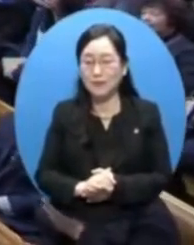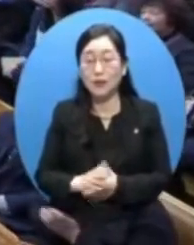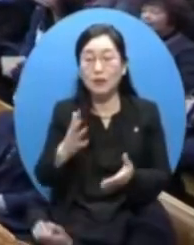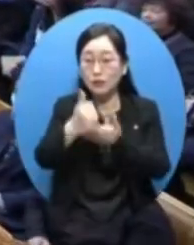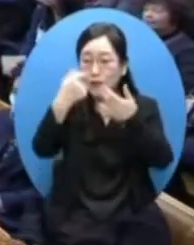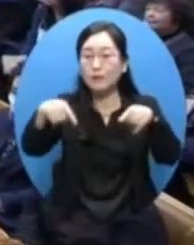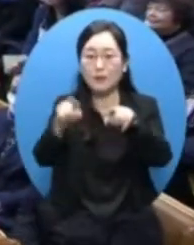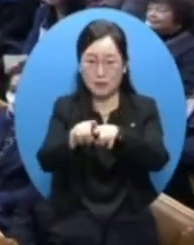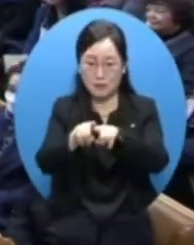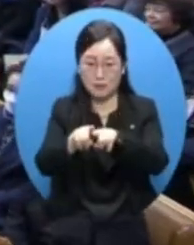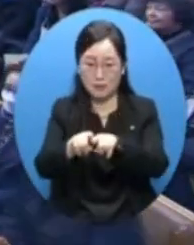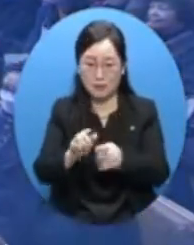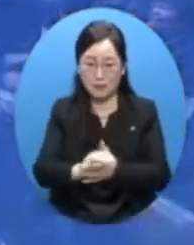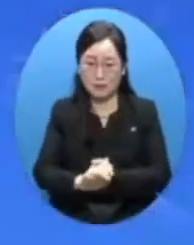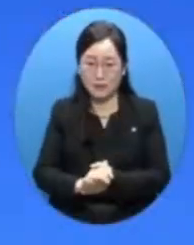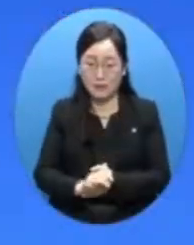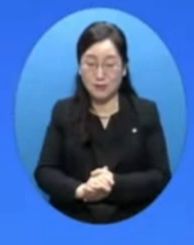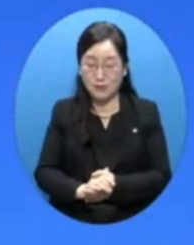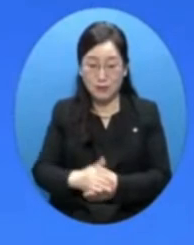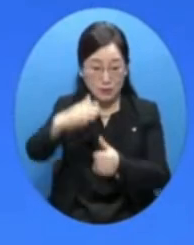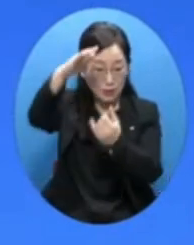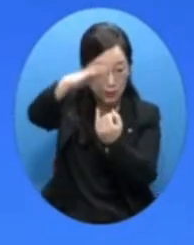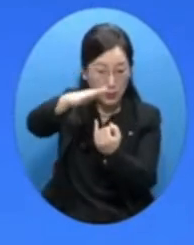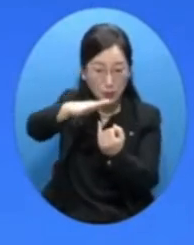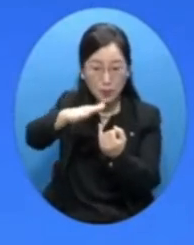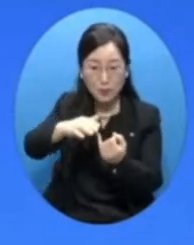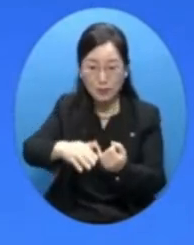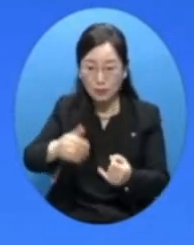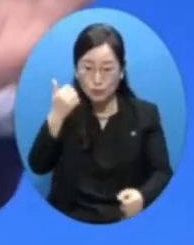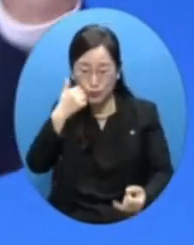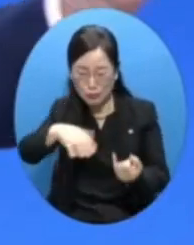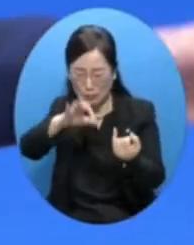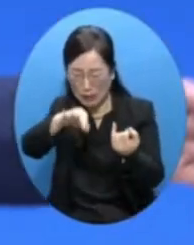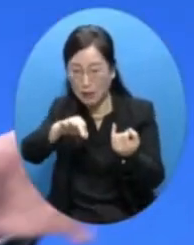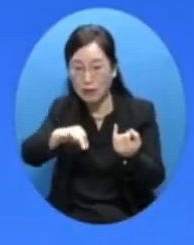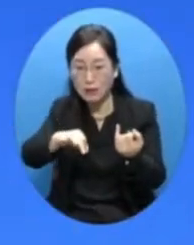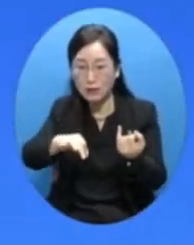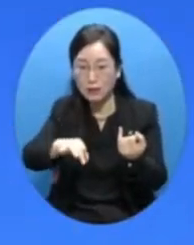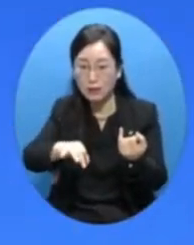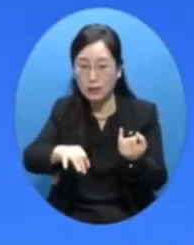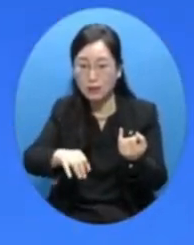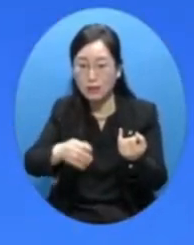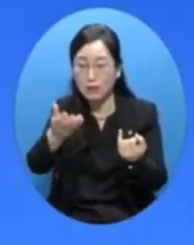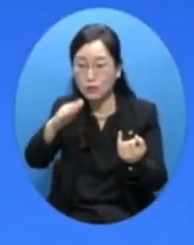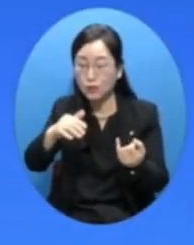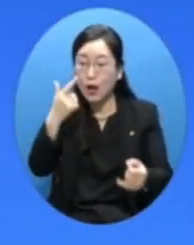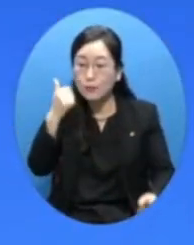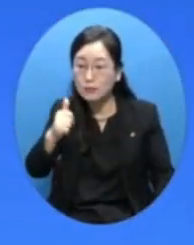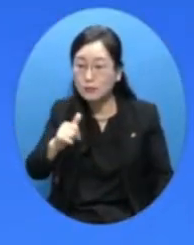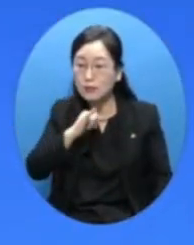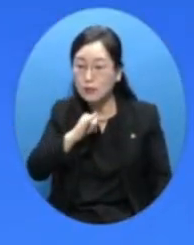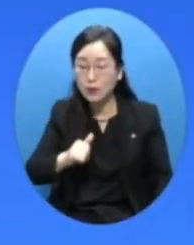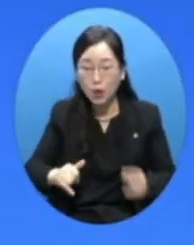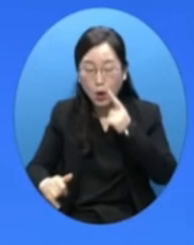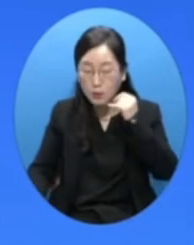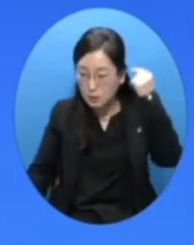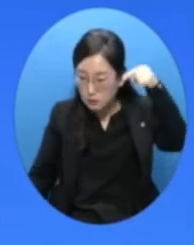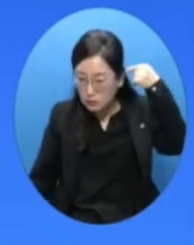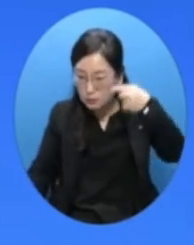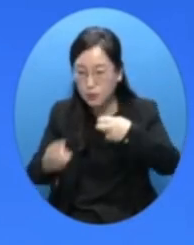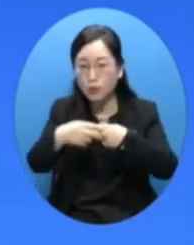주님이 함께 하셨습니다. 키가 작고 아무도 인정하지 않고 아버지는 자살에 돌아가시고 어머니는